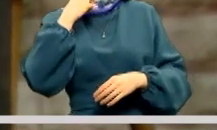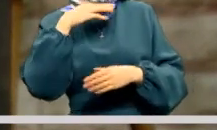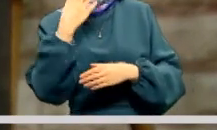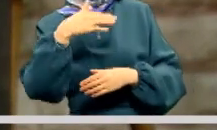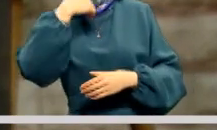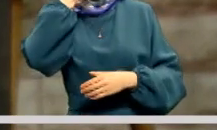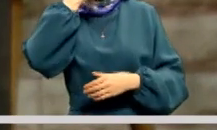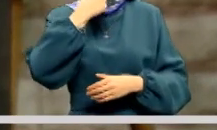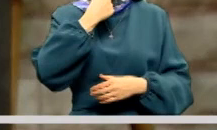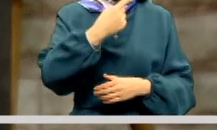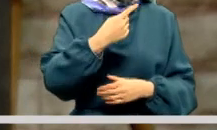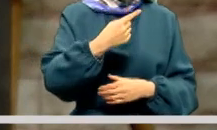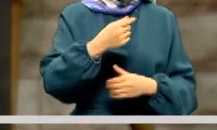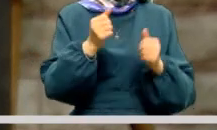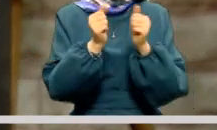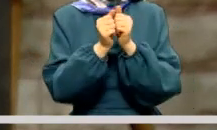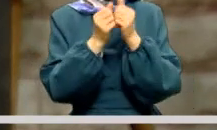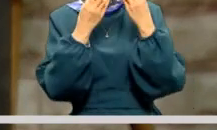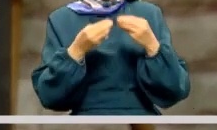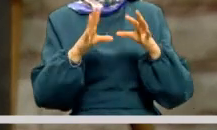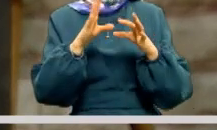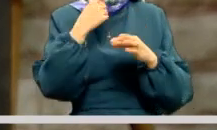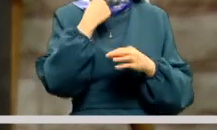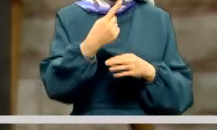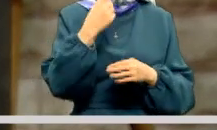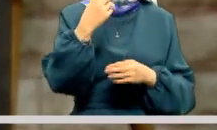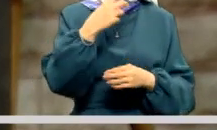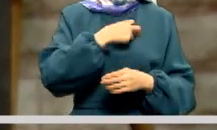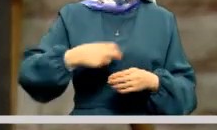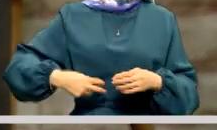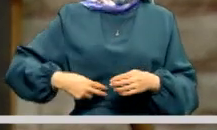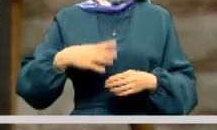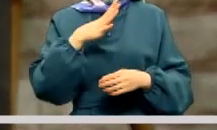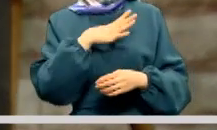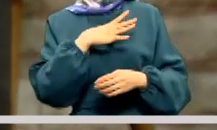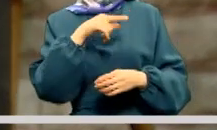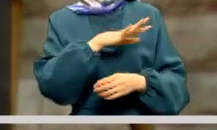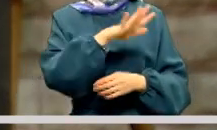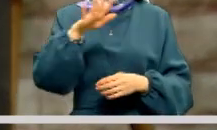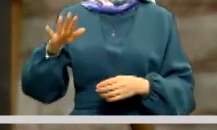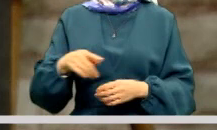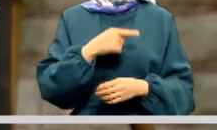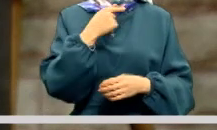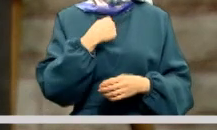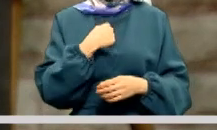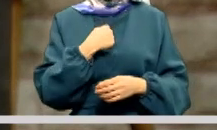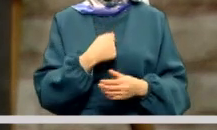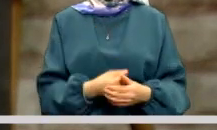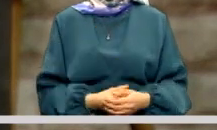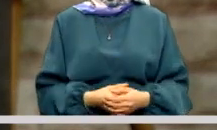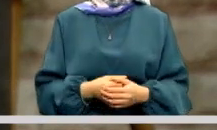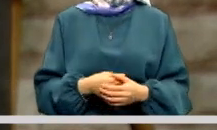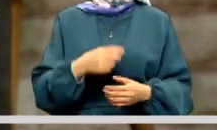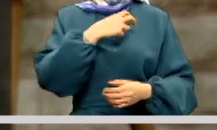söylemenin bir arada olmadığını söyleyen bir peygamberimiz var şimdi bütün bunları biz Evet Allah resulüne